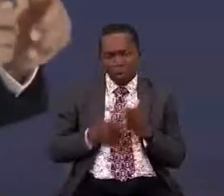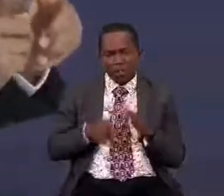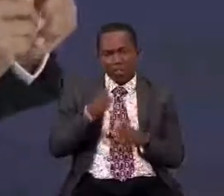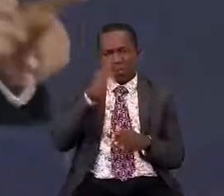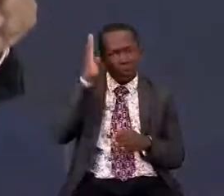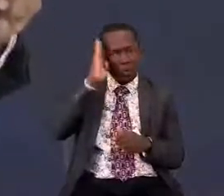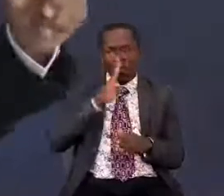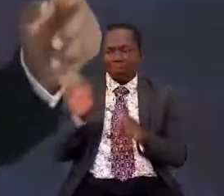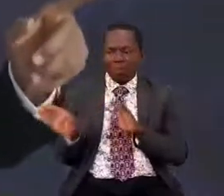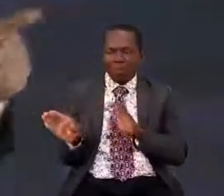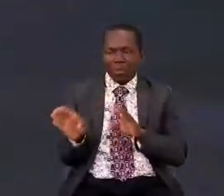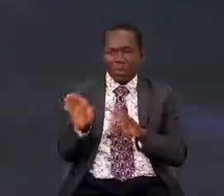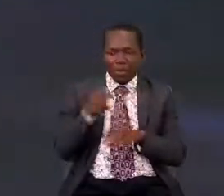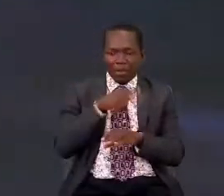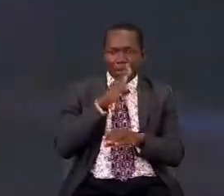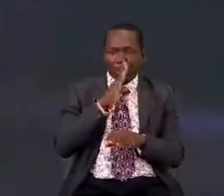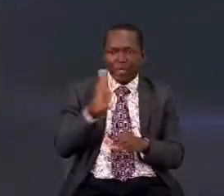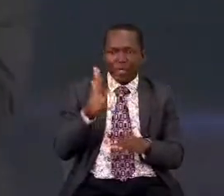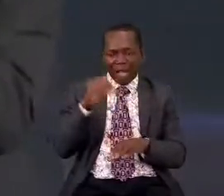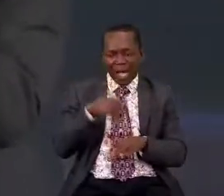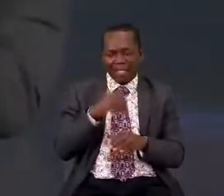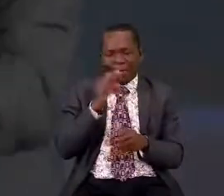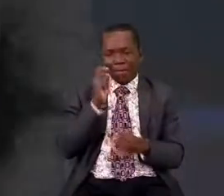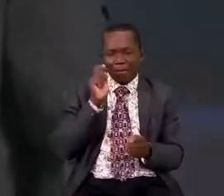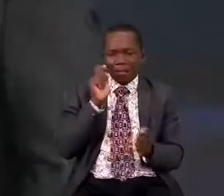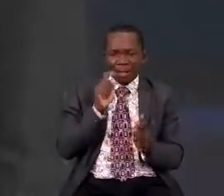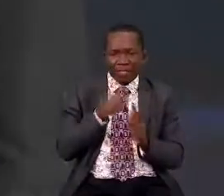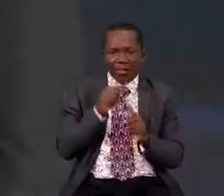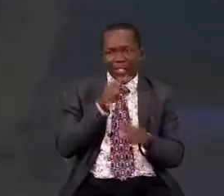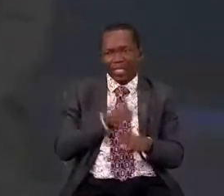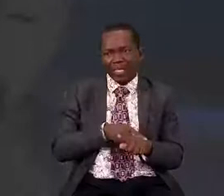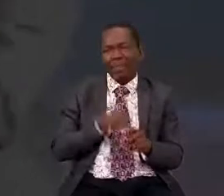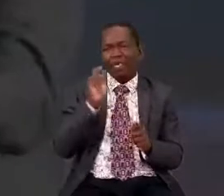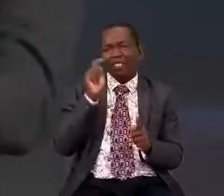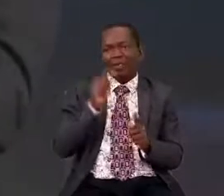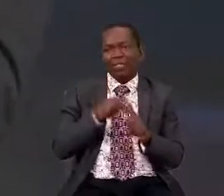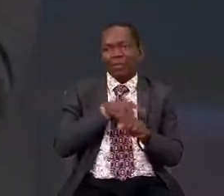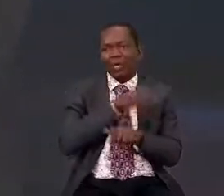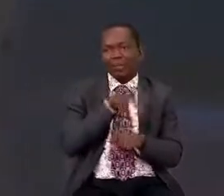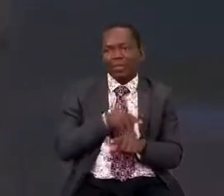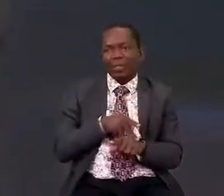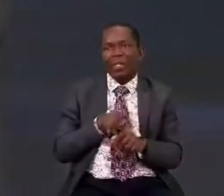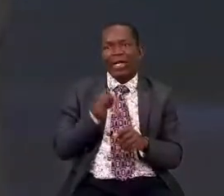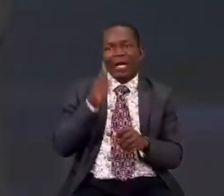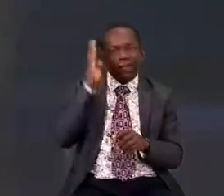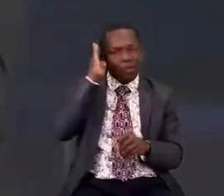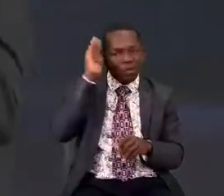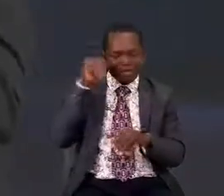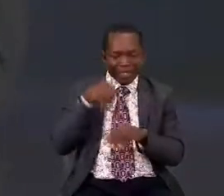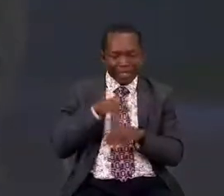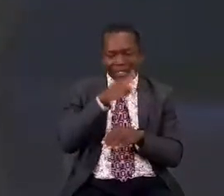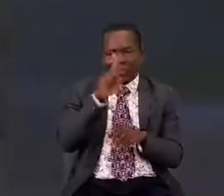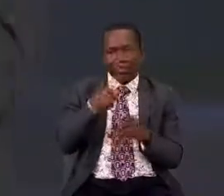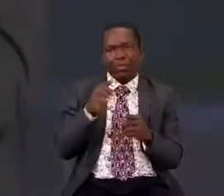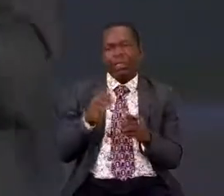t'enverra. Ce Dieu-là, qui connaît toutes choses, il fait une proclamation, la